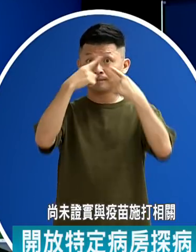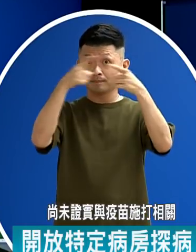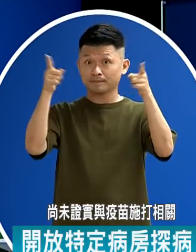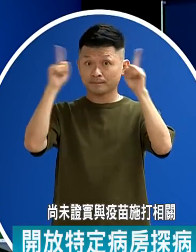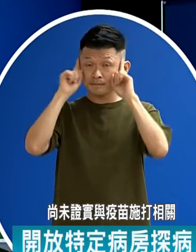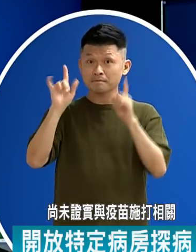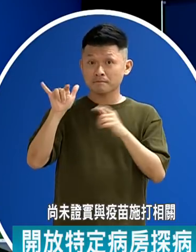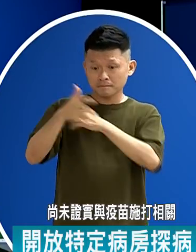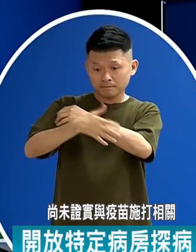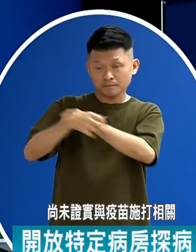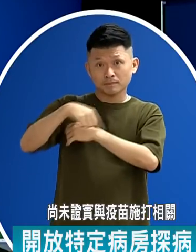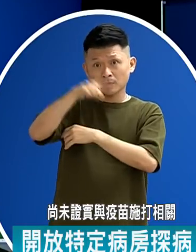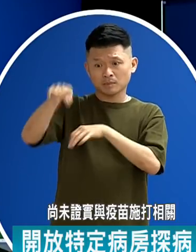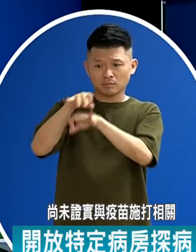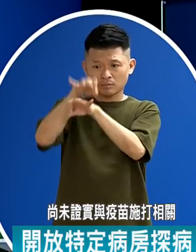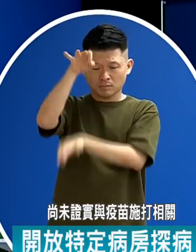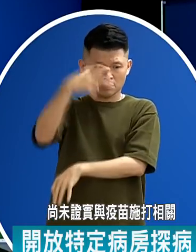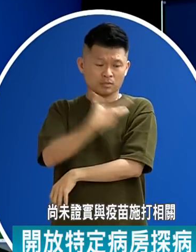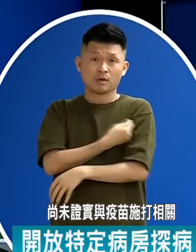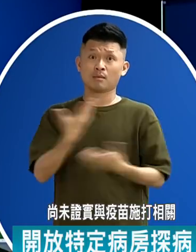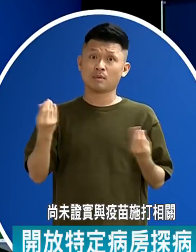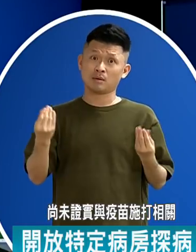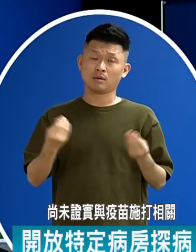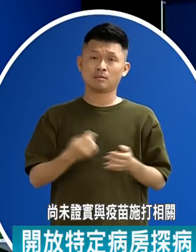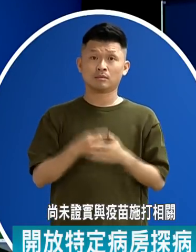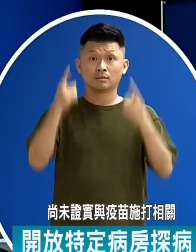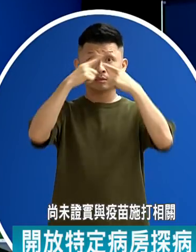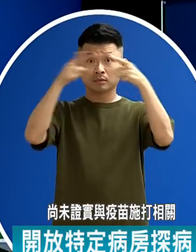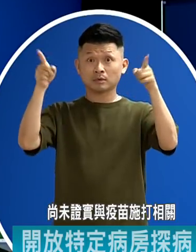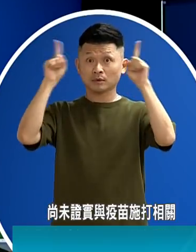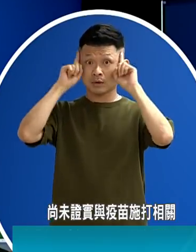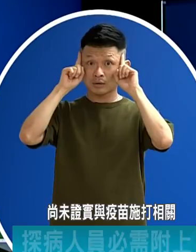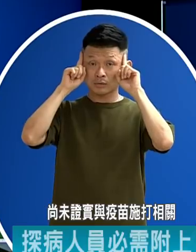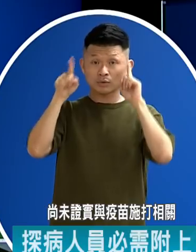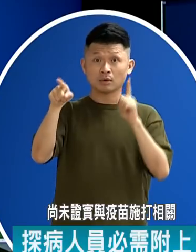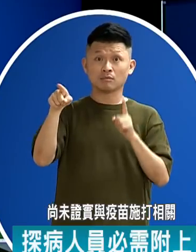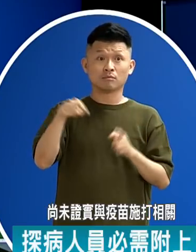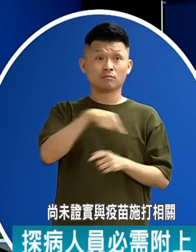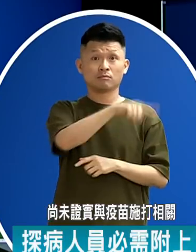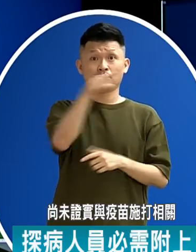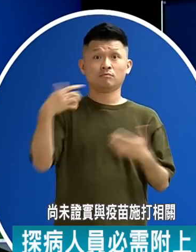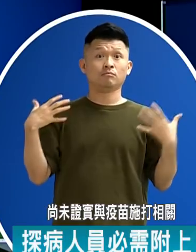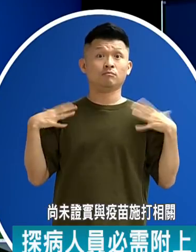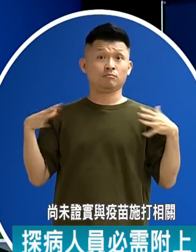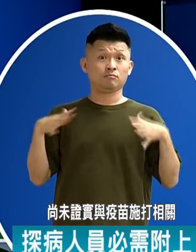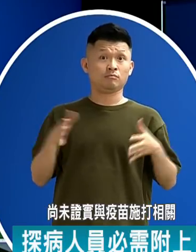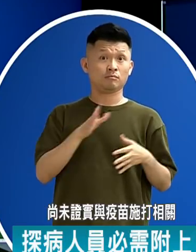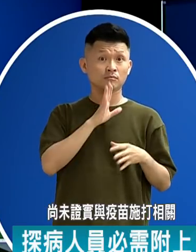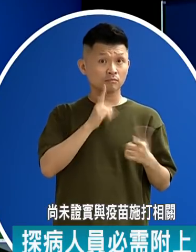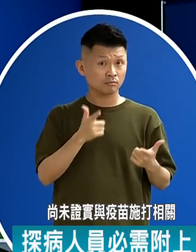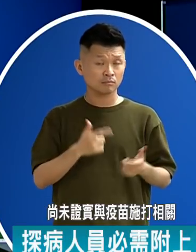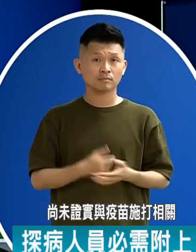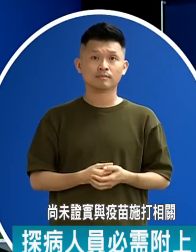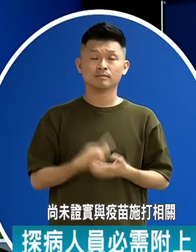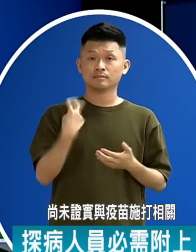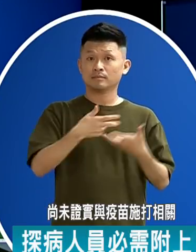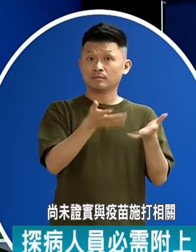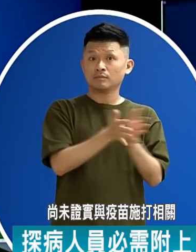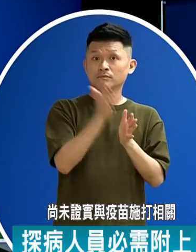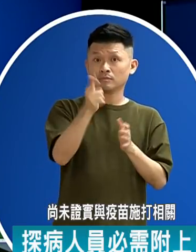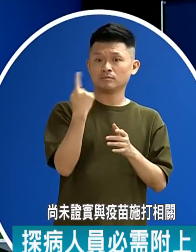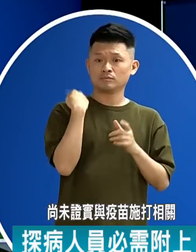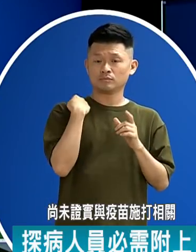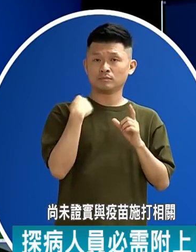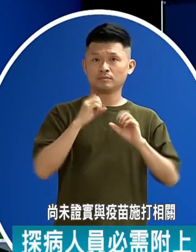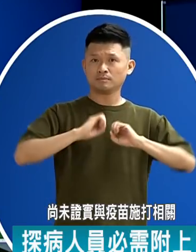职员是觉得他们没有造册施打，那他觉得说难道是大学成为三不管地带了吗？那另外是想要问部长，昨天有